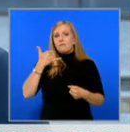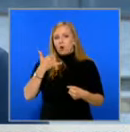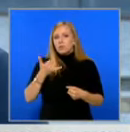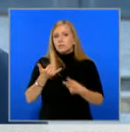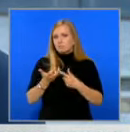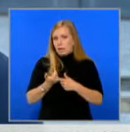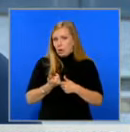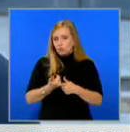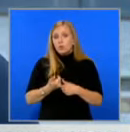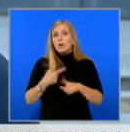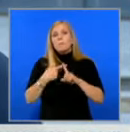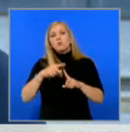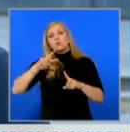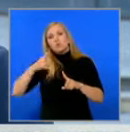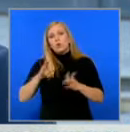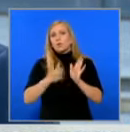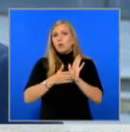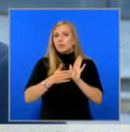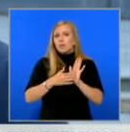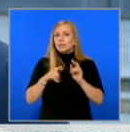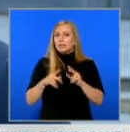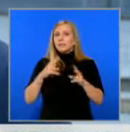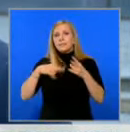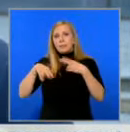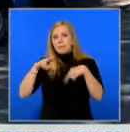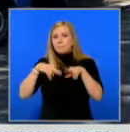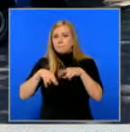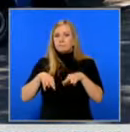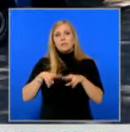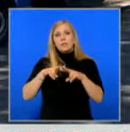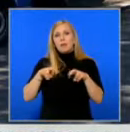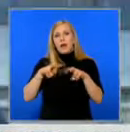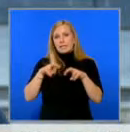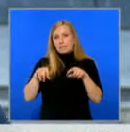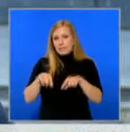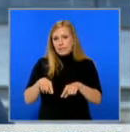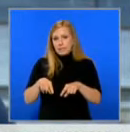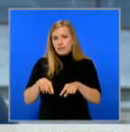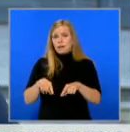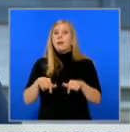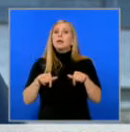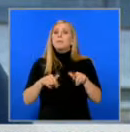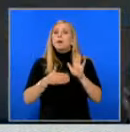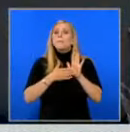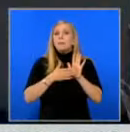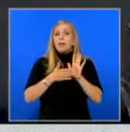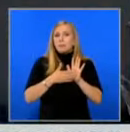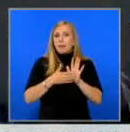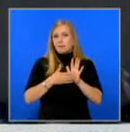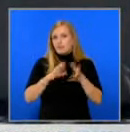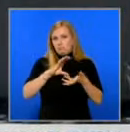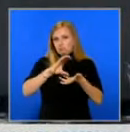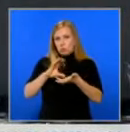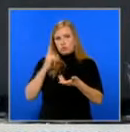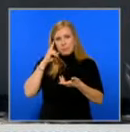и други веществени доказателства на които предстои да бъде назначена балистична експертиза предмети за които предполагаме че са боеприпаси според